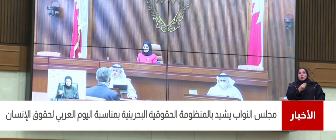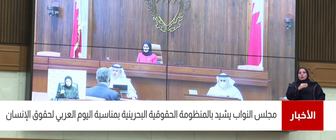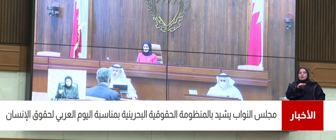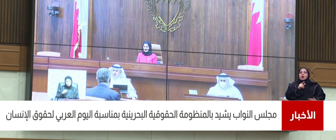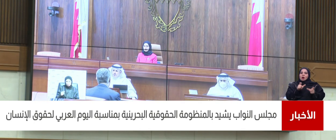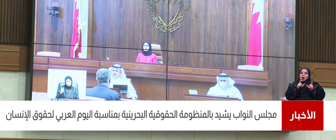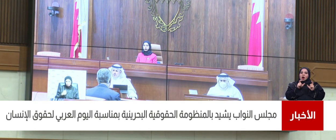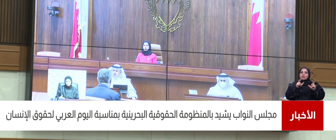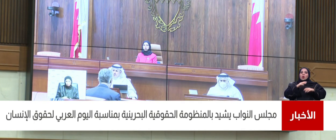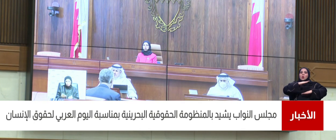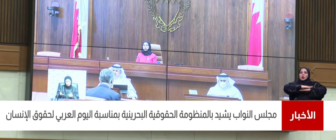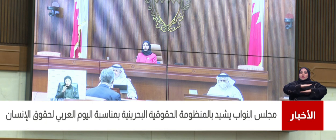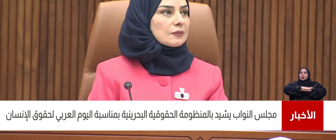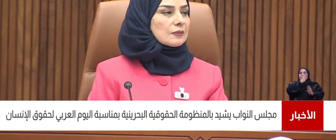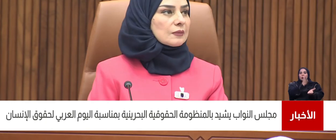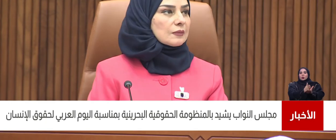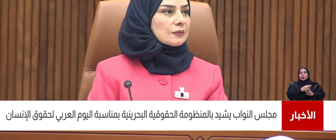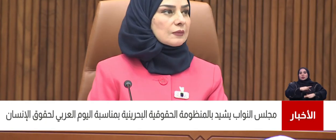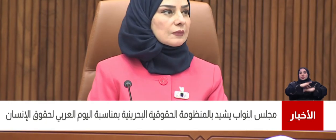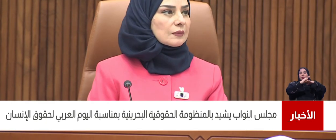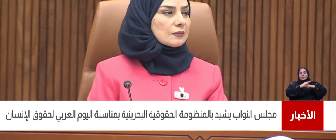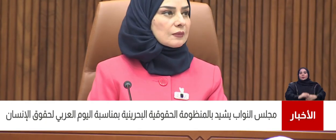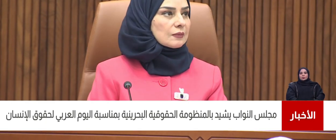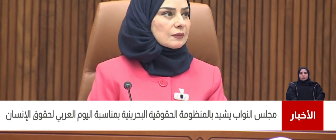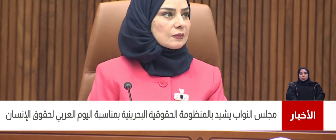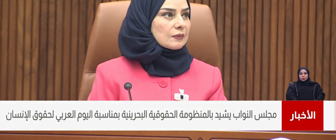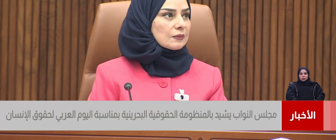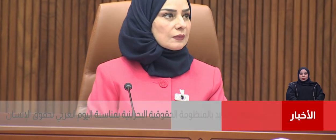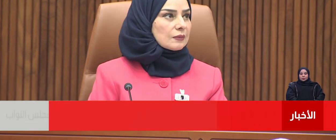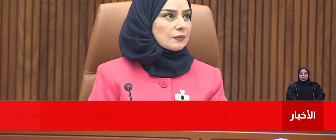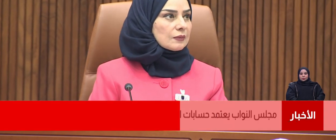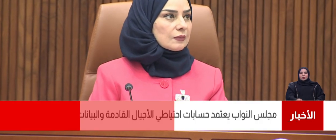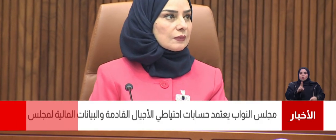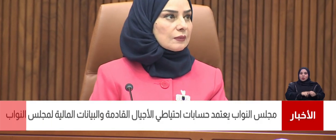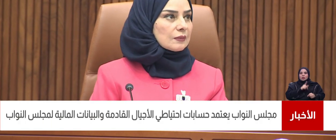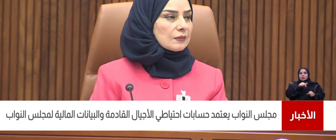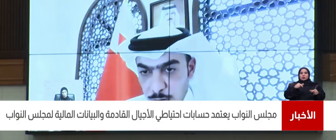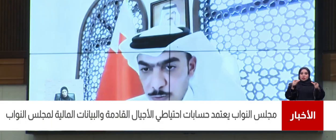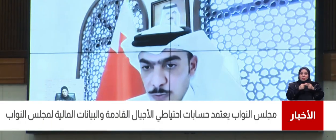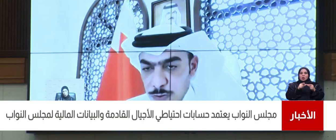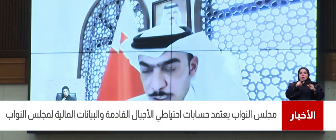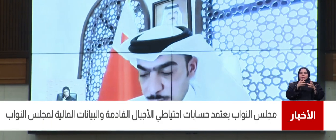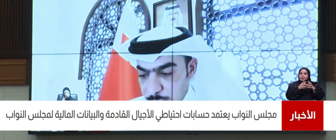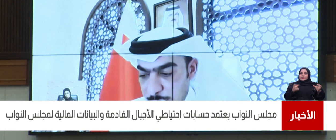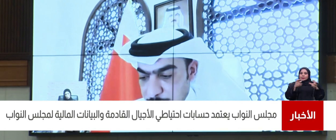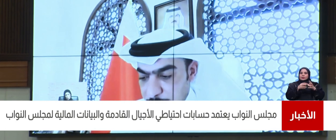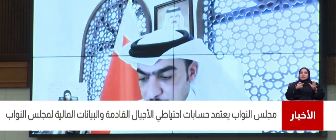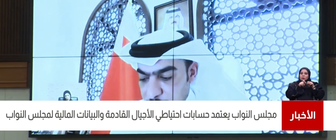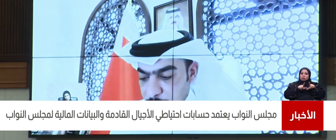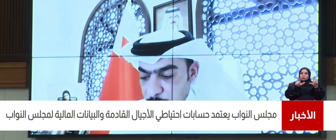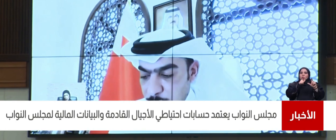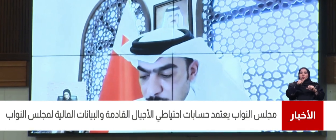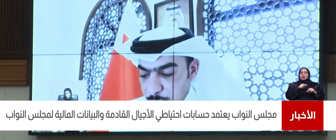مشرف في صيانة واحترام وترسيخ حقوق الإنسان. وخلال الجلسة عرض المجلس